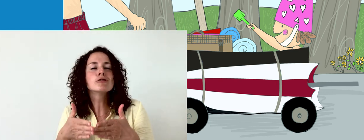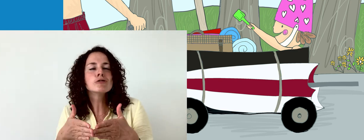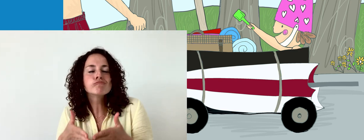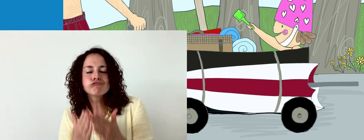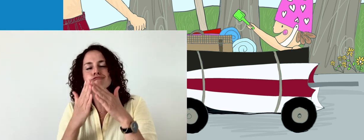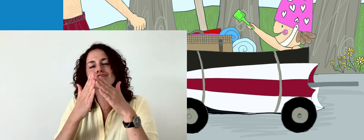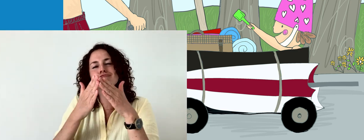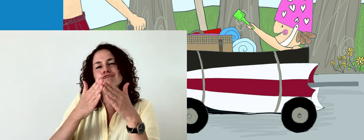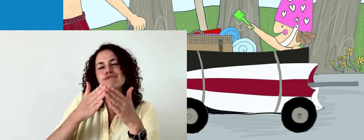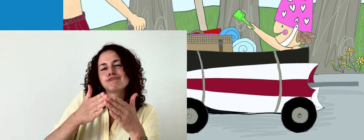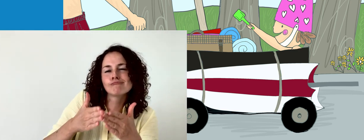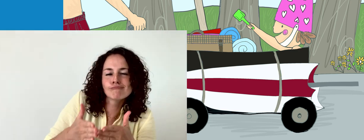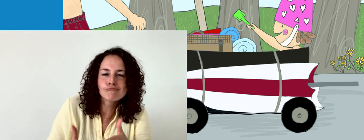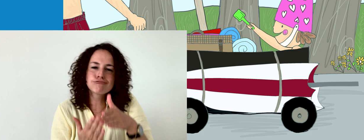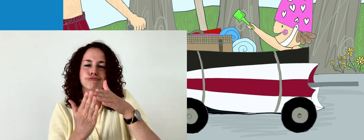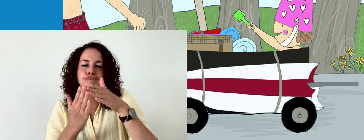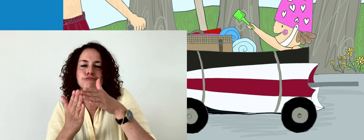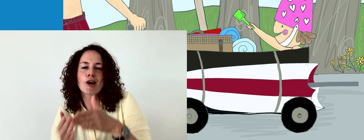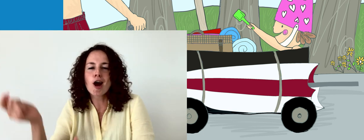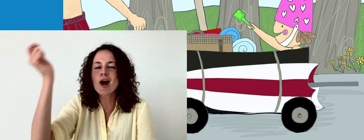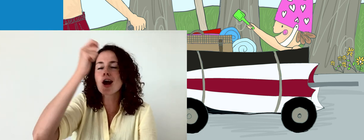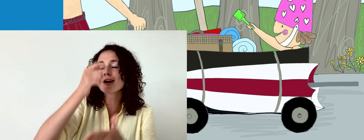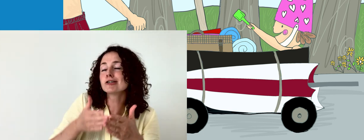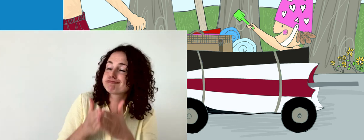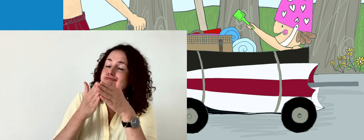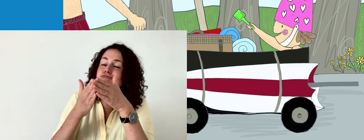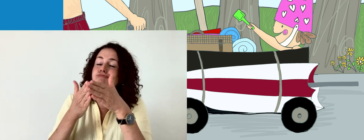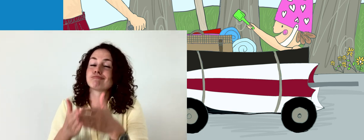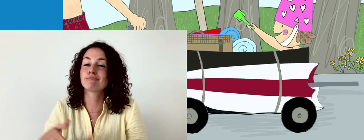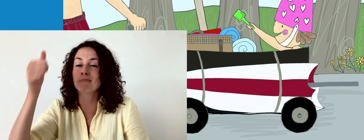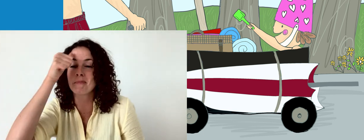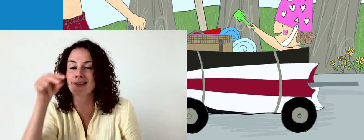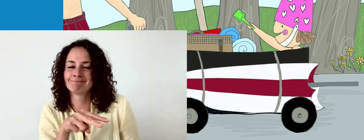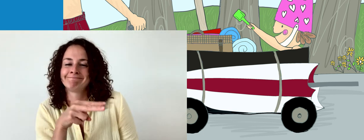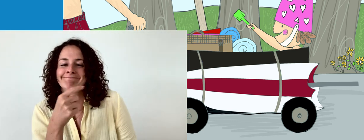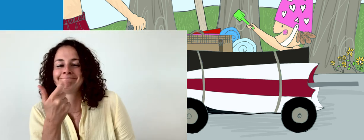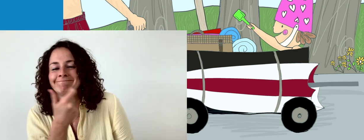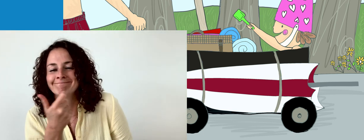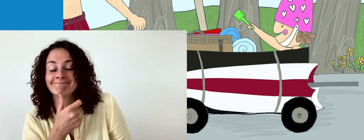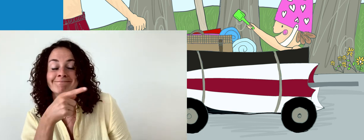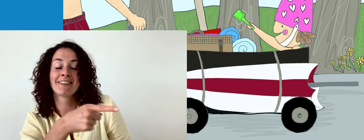Begrepen, piraat Mare Grapt papa Terwijl hij zeilzet naar het meer